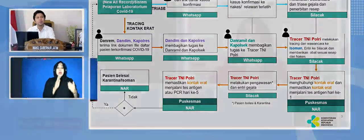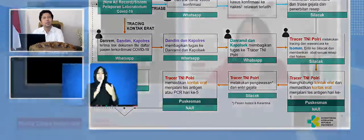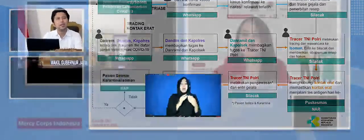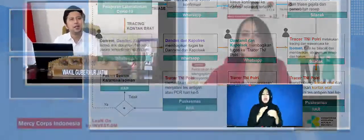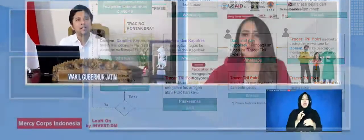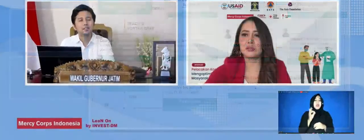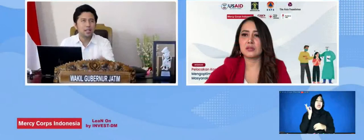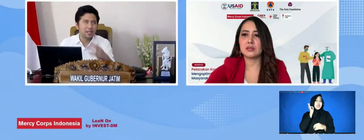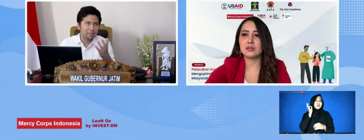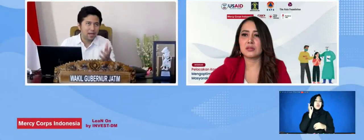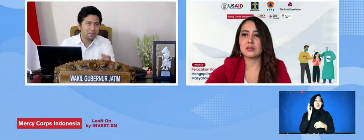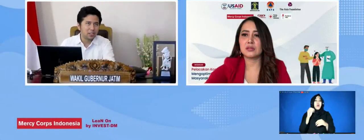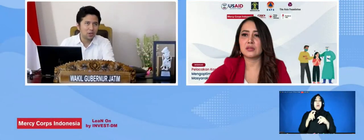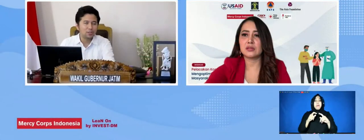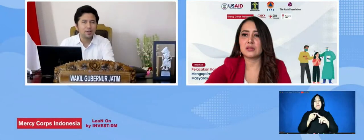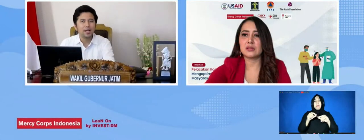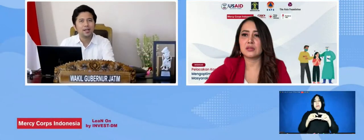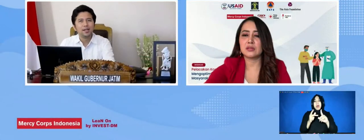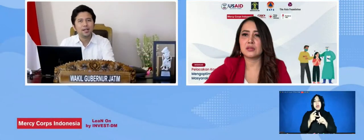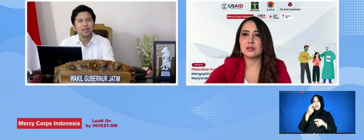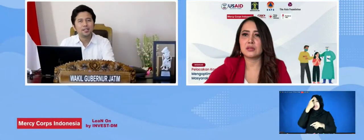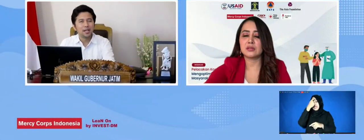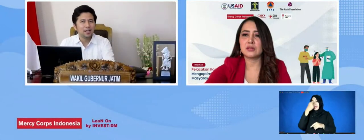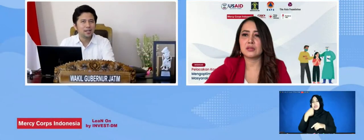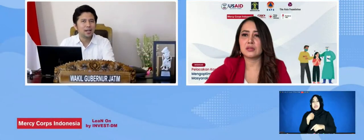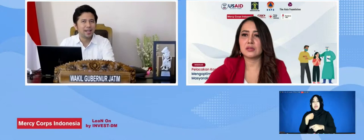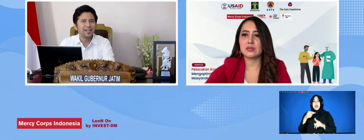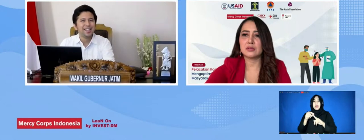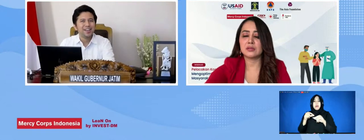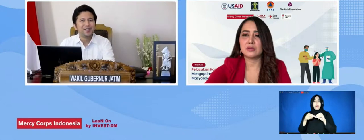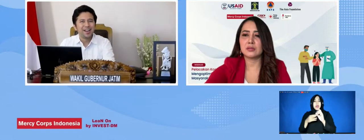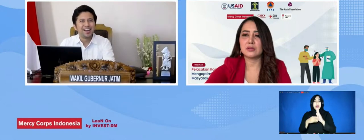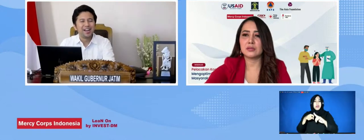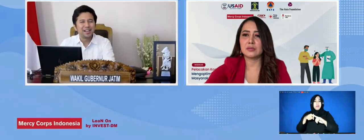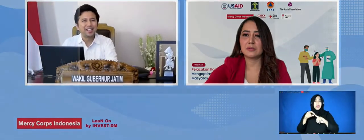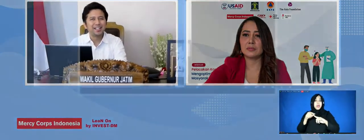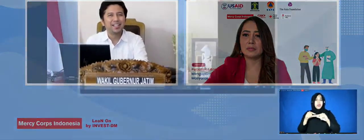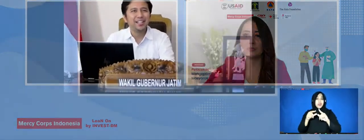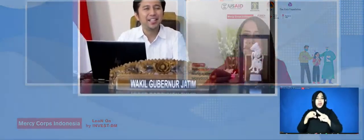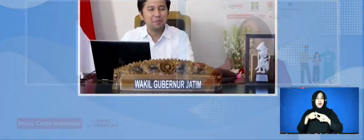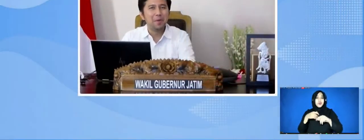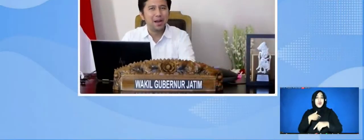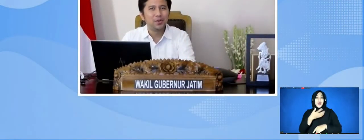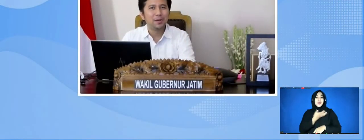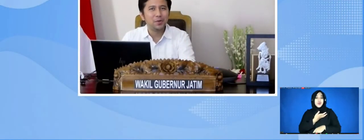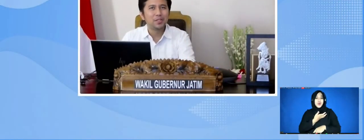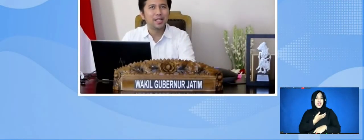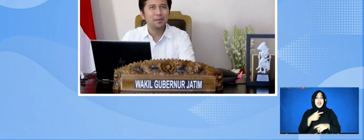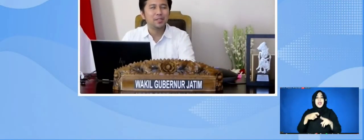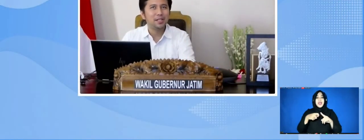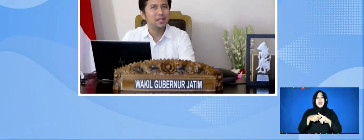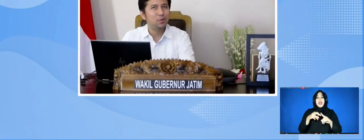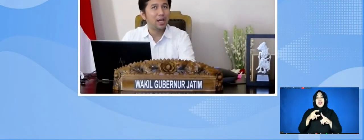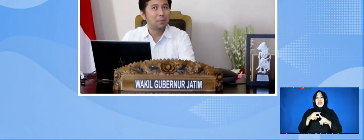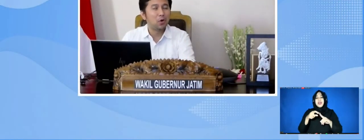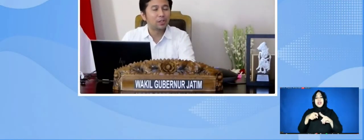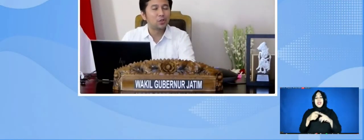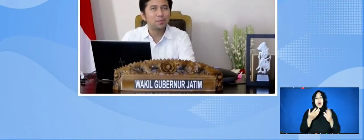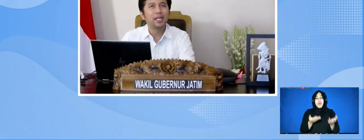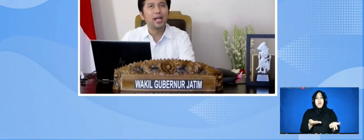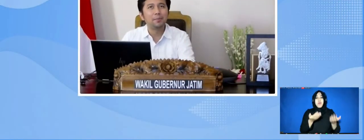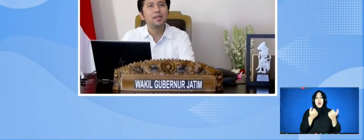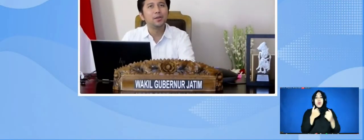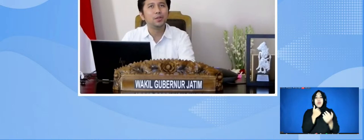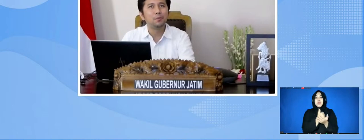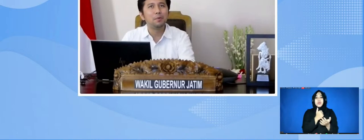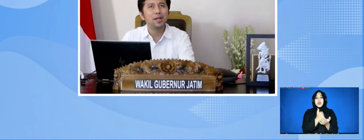sakitnya. Saya dengan Pandemic Talks juga senang dengan kritik-kritik yang membangun, yang menurut saya menjadi wake up call